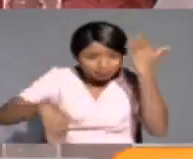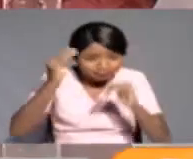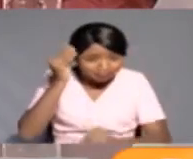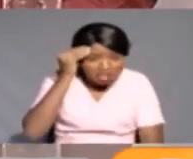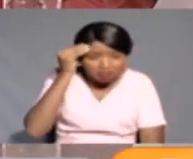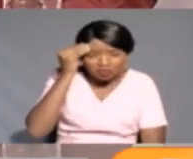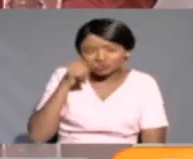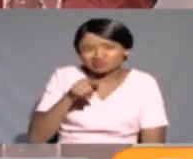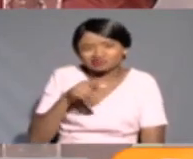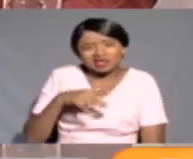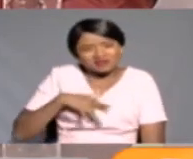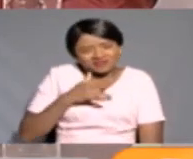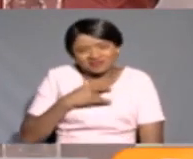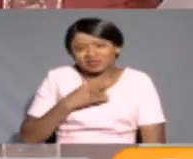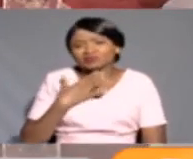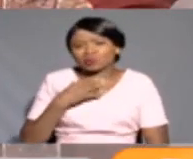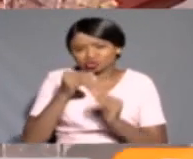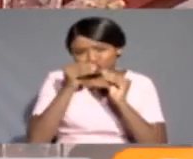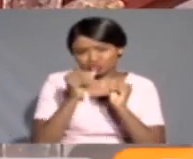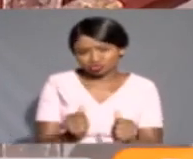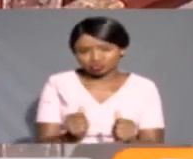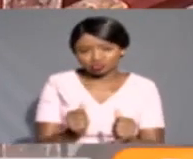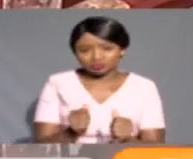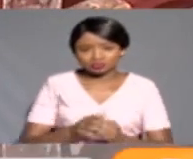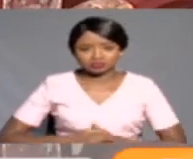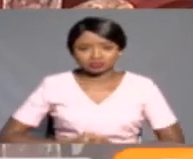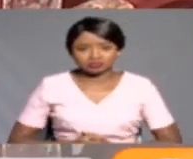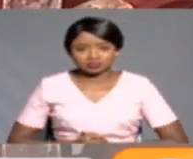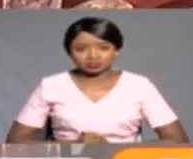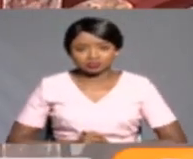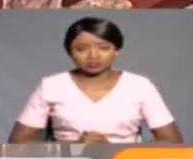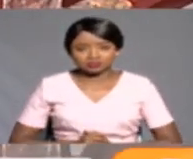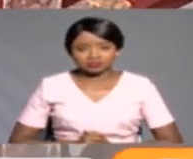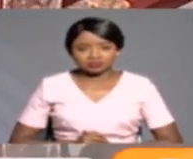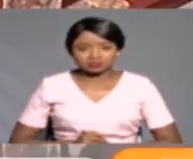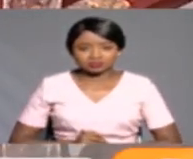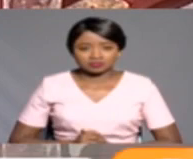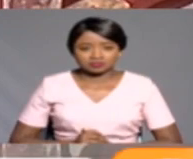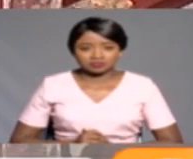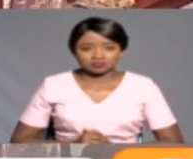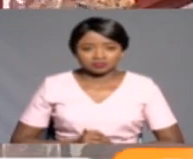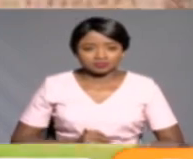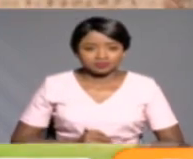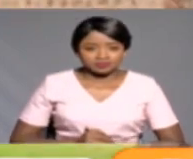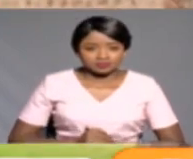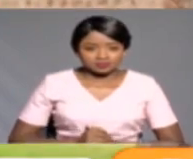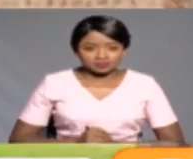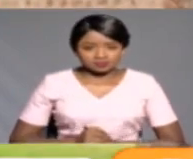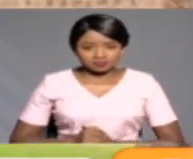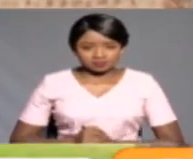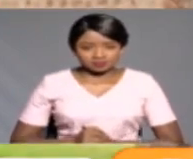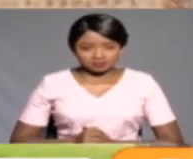na kampeni ili kutafuta suluhu. Francis Mtalaki na maelezo zaidi.